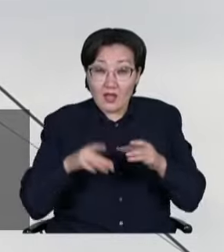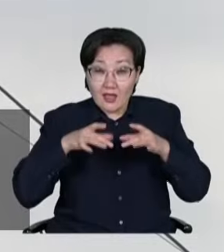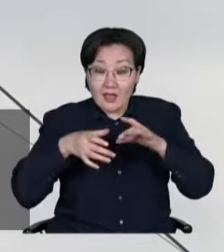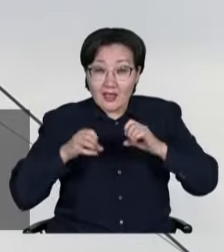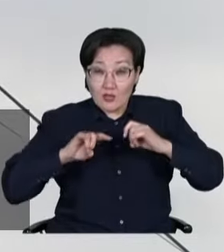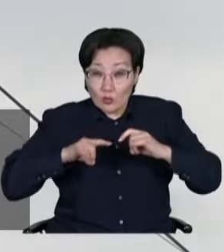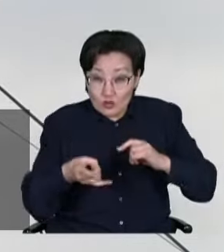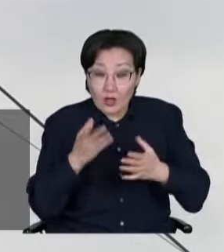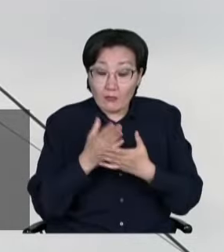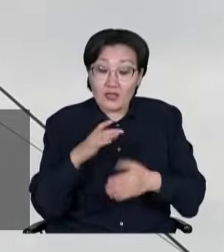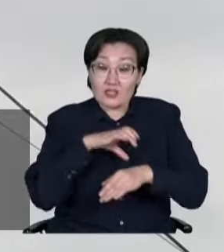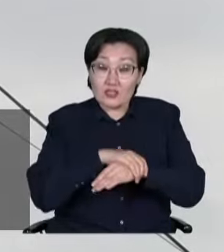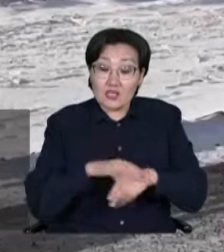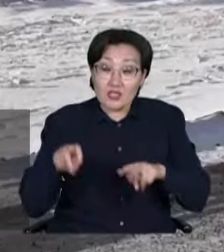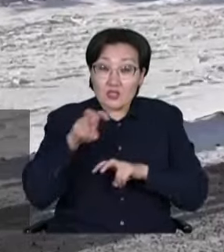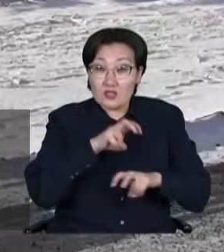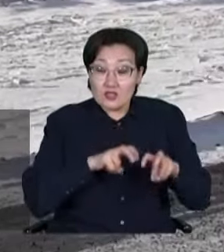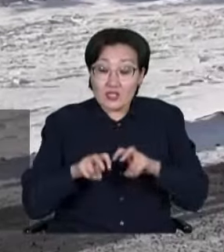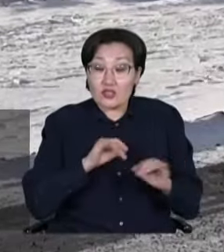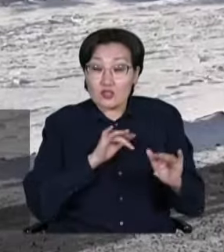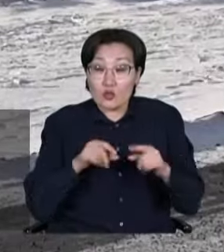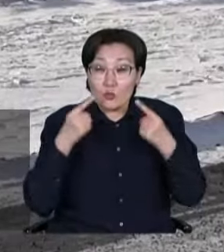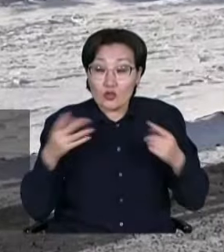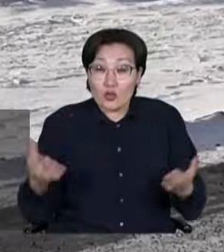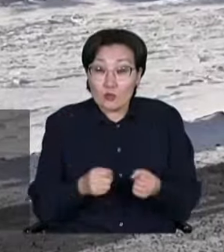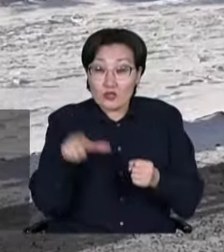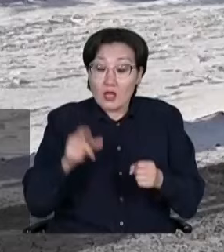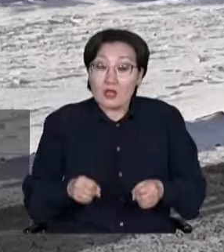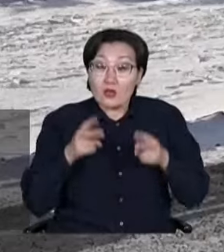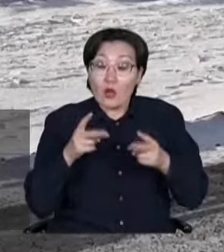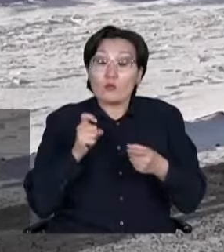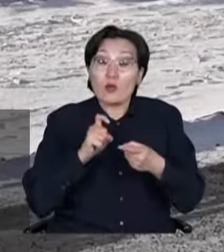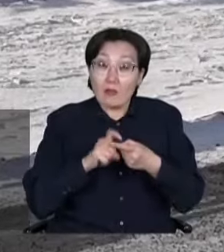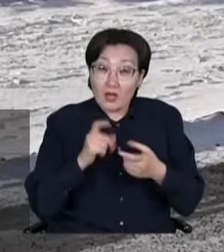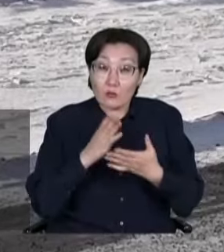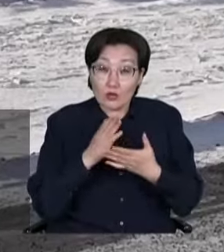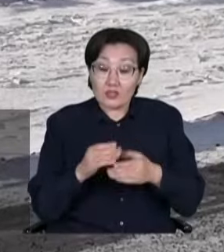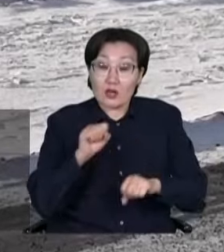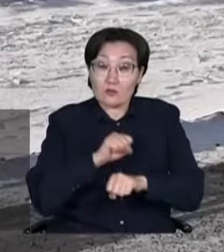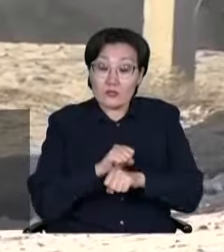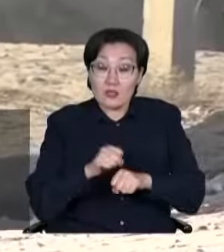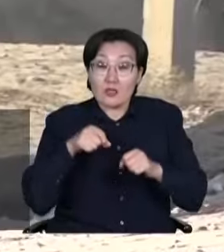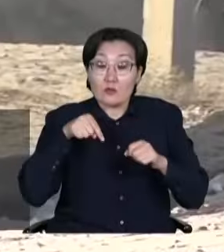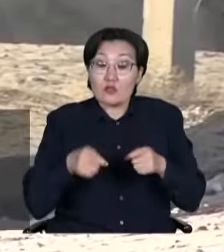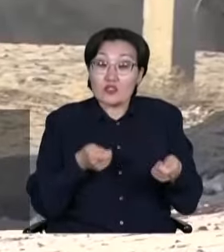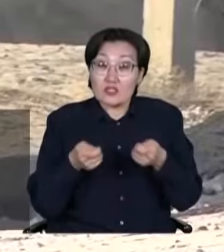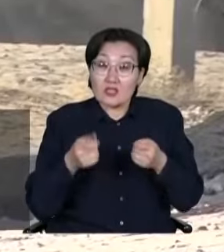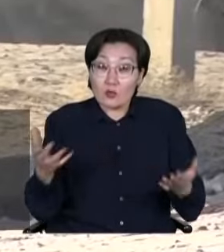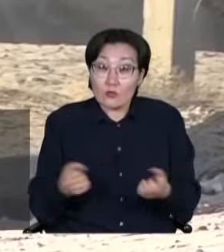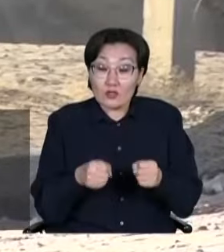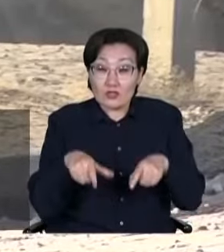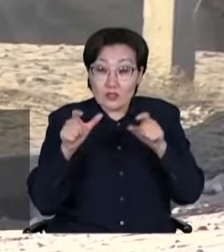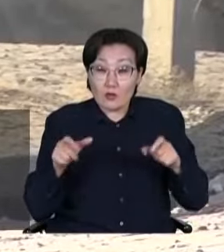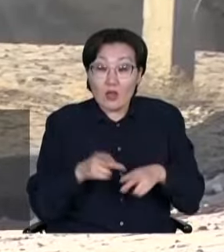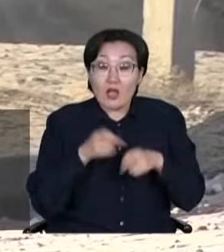екені анықталып, іздеу шарасы өзге құтқарушылар үшін қауіпті болғандықтан тоқтатылған еді. Дегенмен кен орны басшылығы құтқарушылар үшін